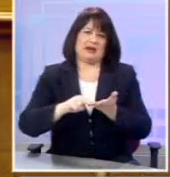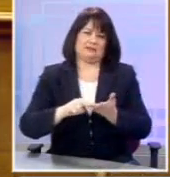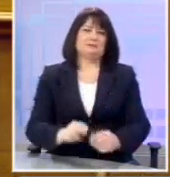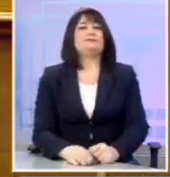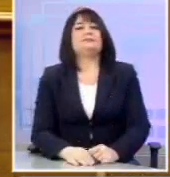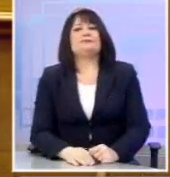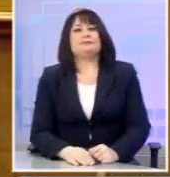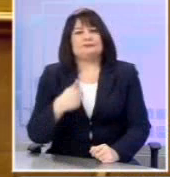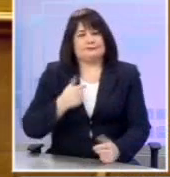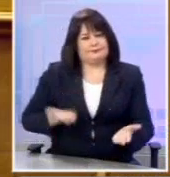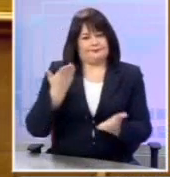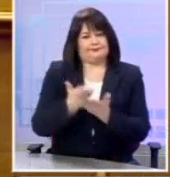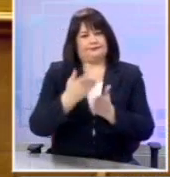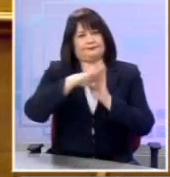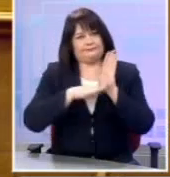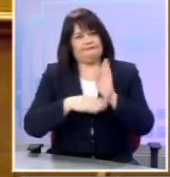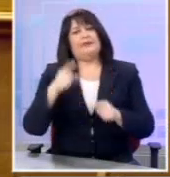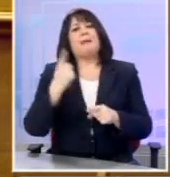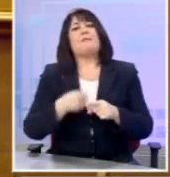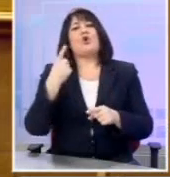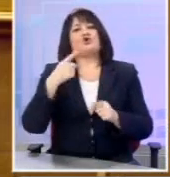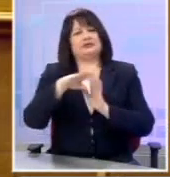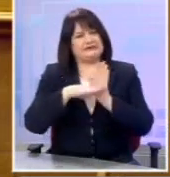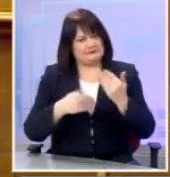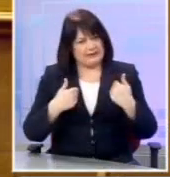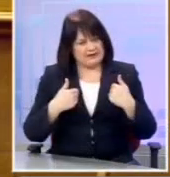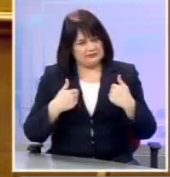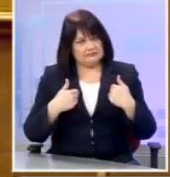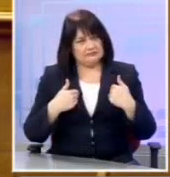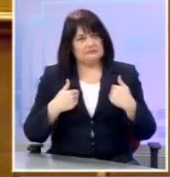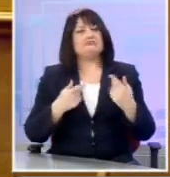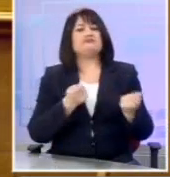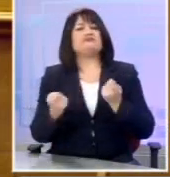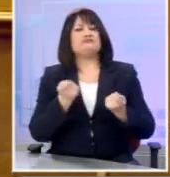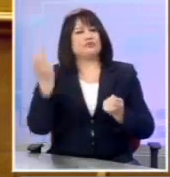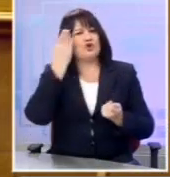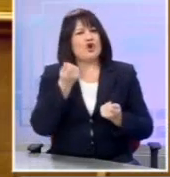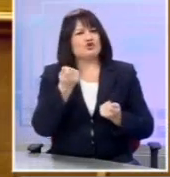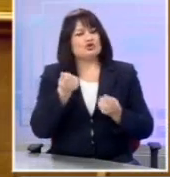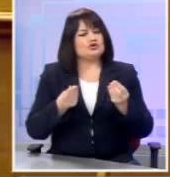Το προτινόμενο σύστημα είναι εξαιρετικά απλό και μειώνει τα διαχειριστικά κόστη.